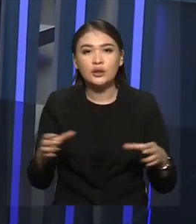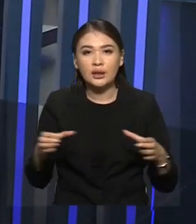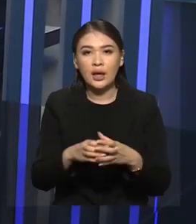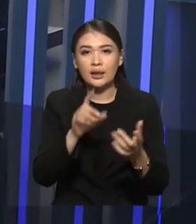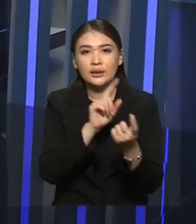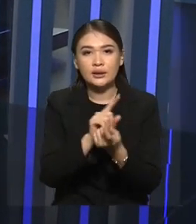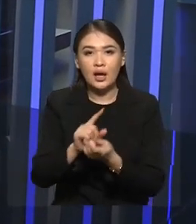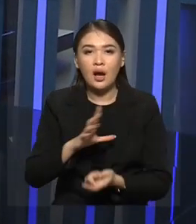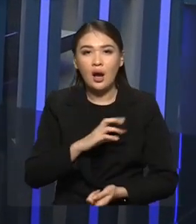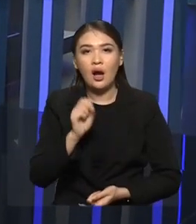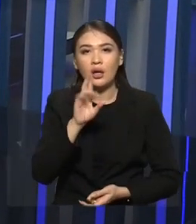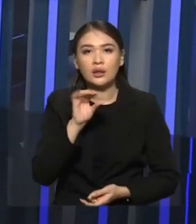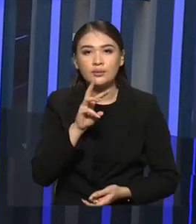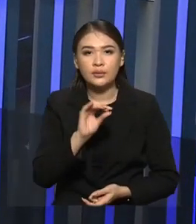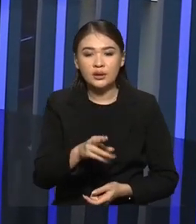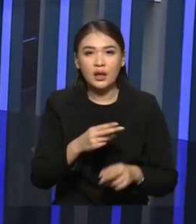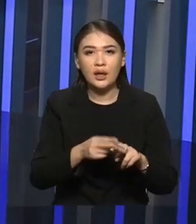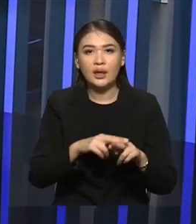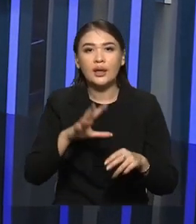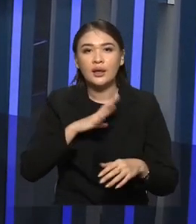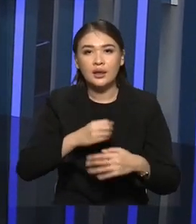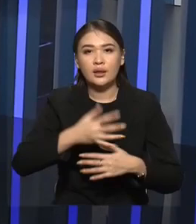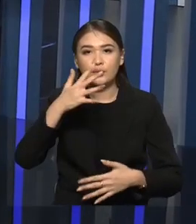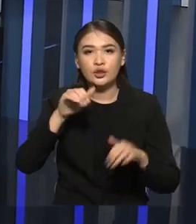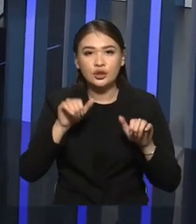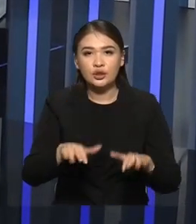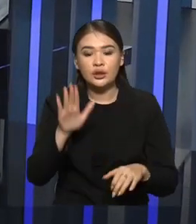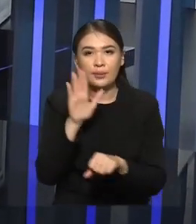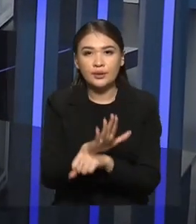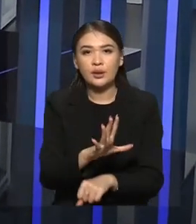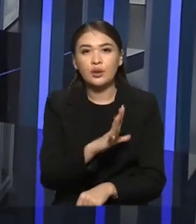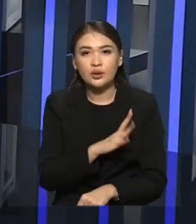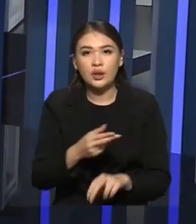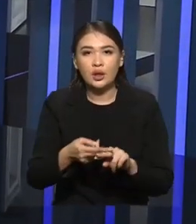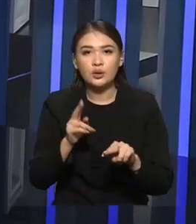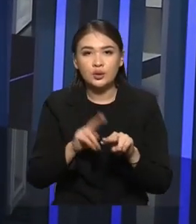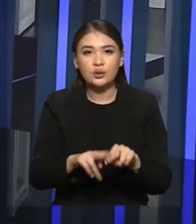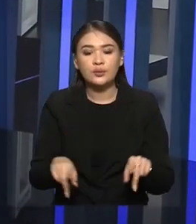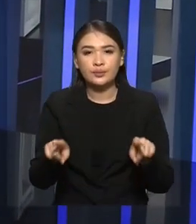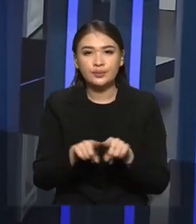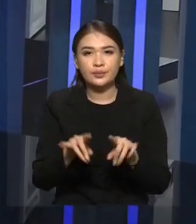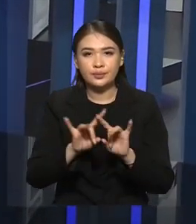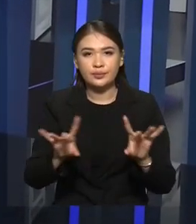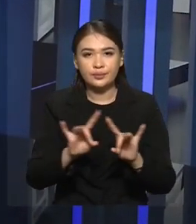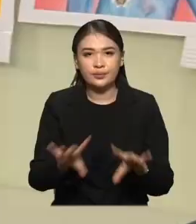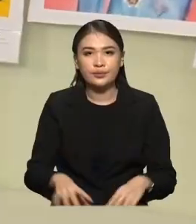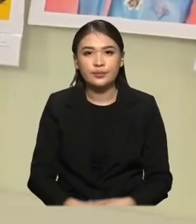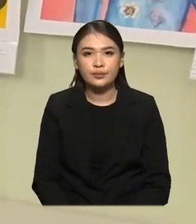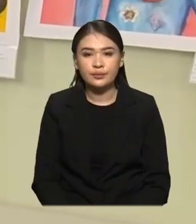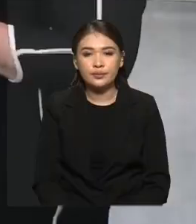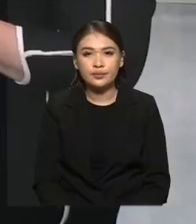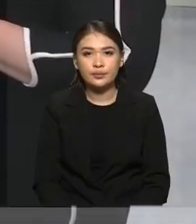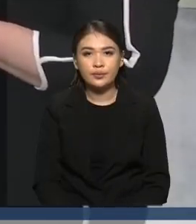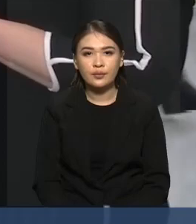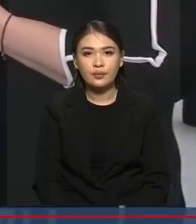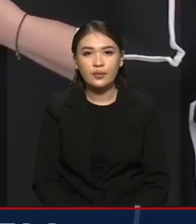кездесті. Әкімдікке жаңа ғимарат салу мәселесін шешуді тапсырды. Әріптесім Асылбек Тойбек тарқатады. Я хочу